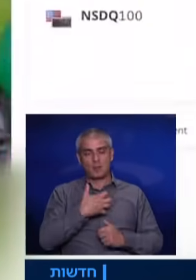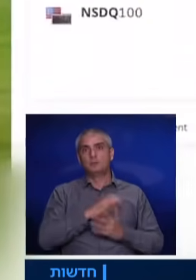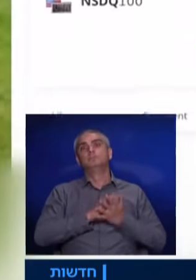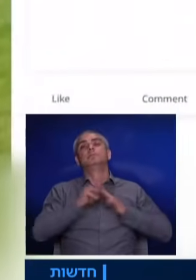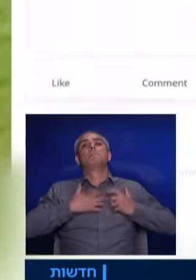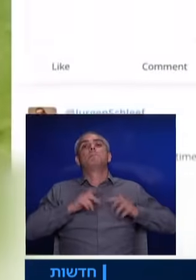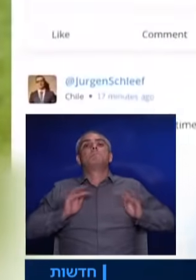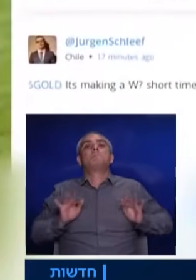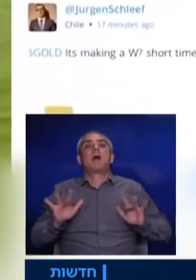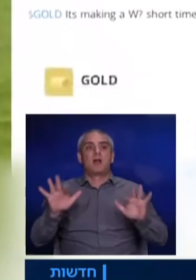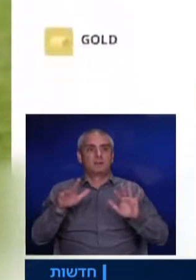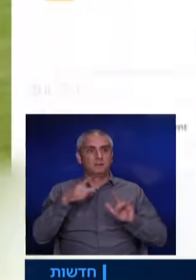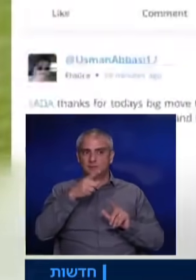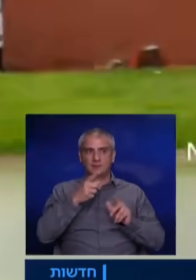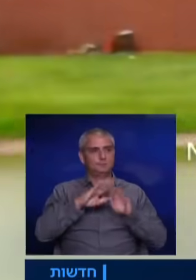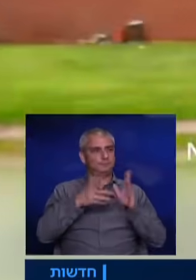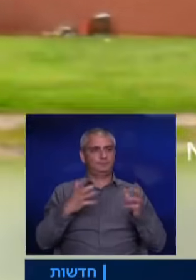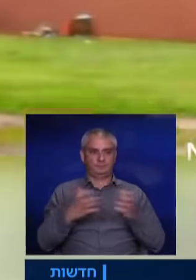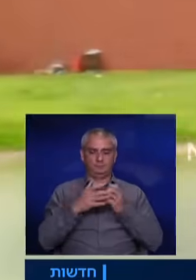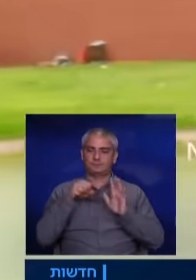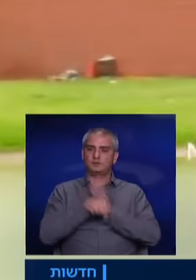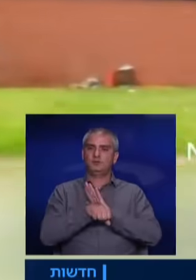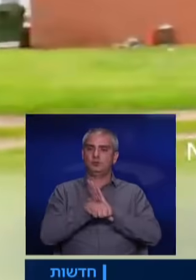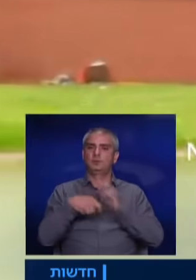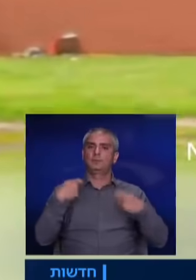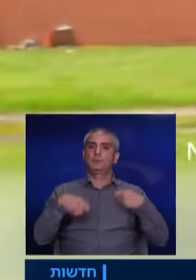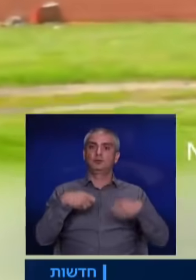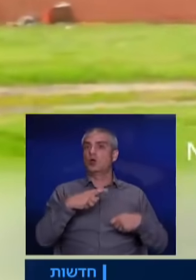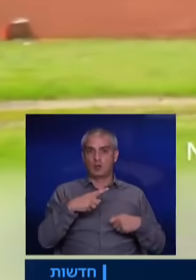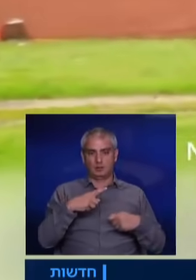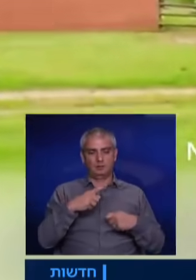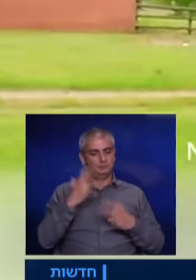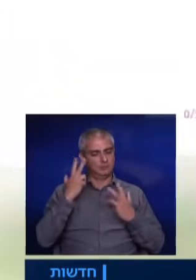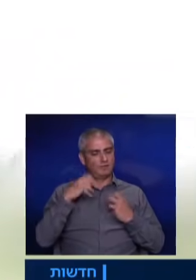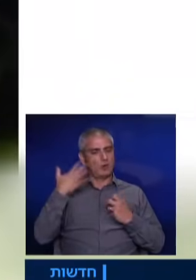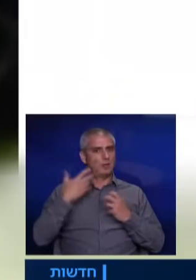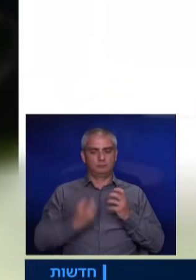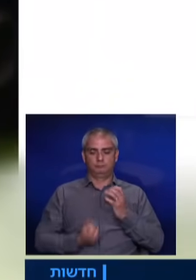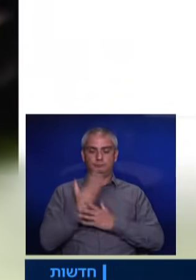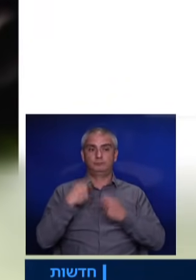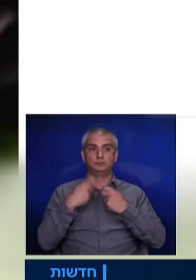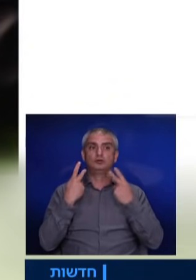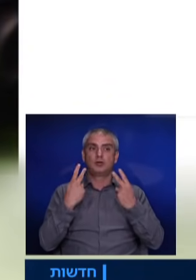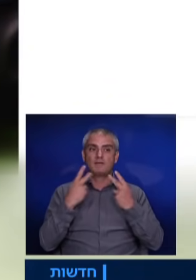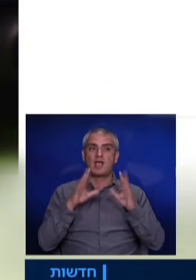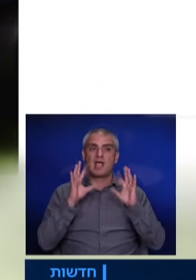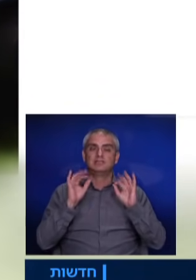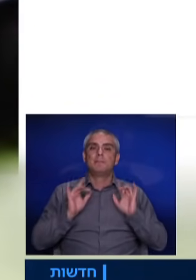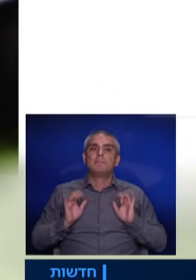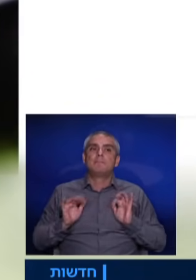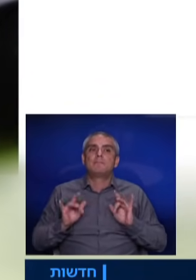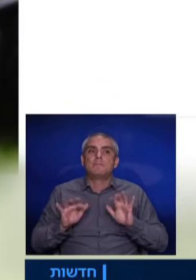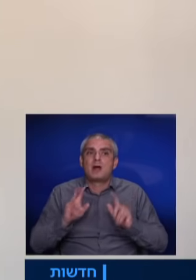למיליארדר. מדובר בפלטפורמה חברתית למשקיעים בשוק ההון שצפויה להיות מונפקת לפי שווי של